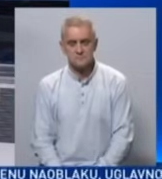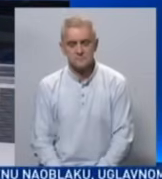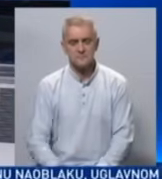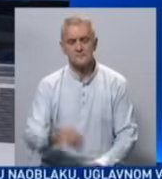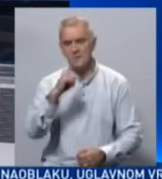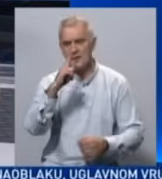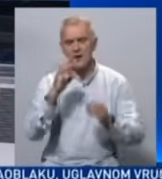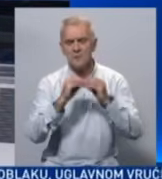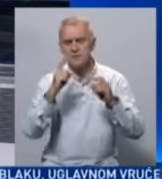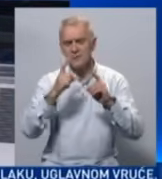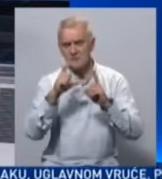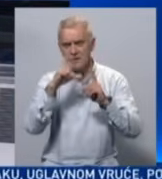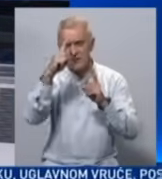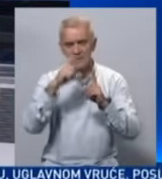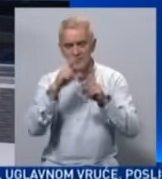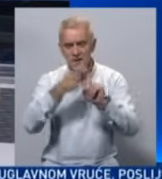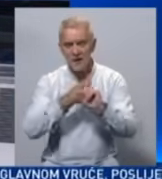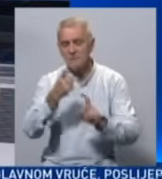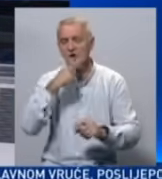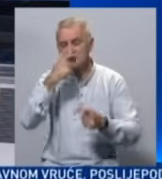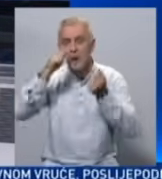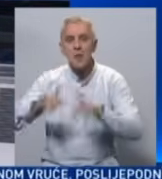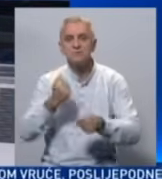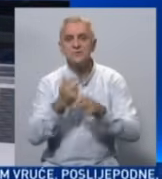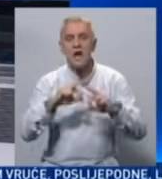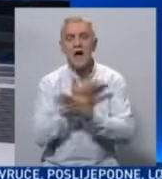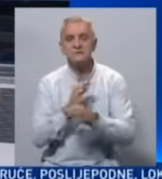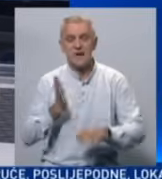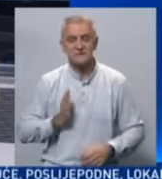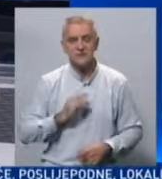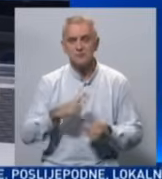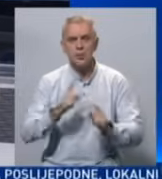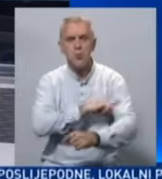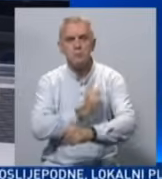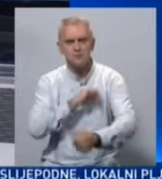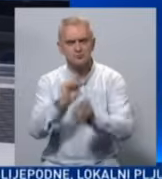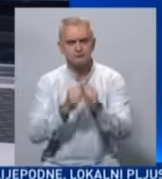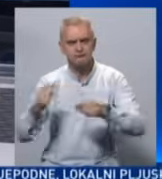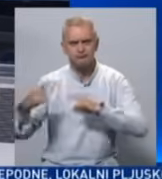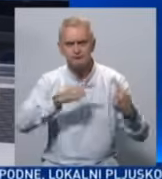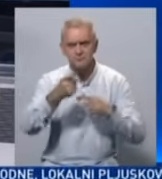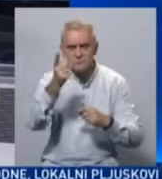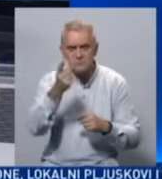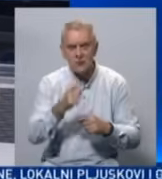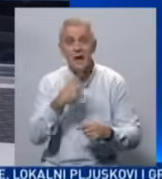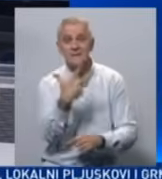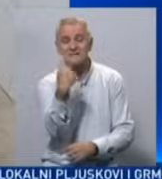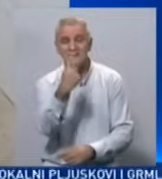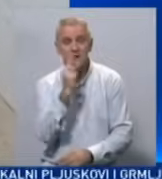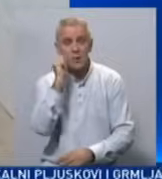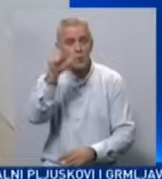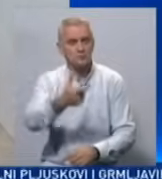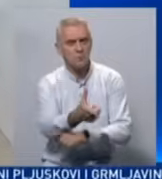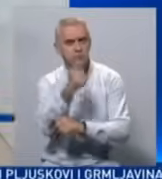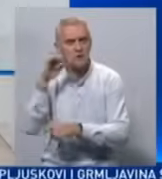IDF je naredio civilima da napuste grad Gazu zbog pojačanih borbi u tom području. Najmanje 31 osoba ubijena